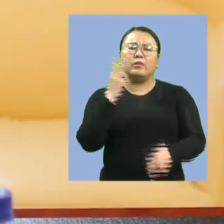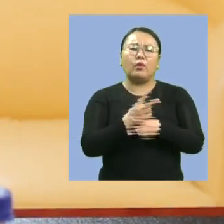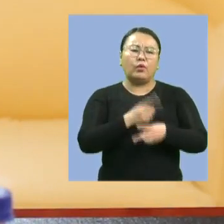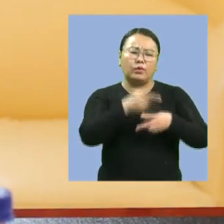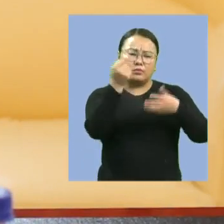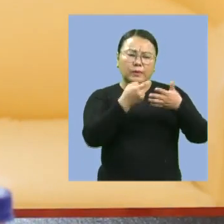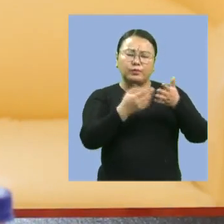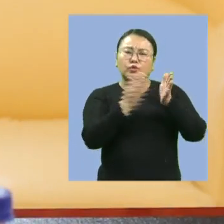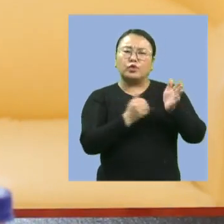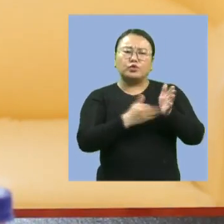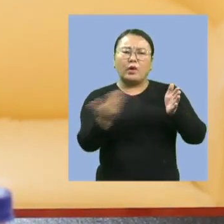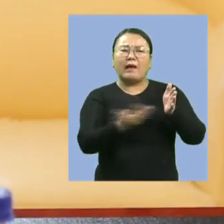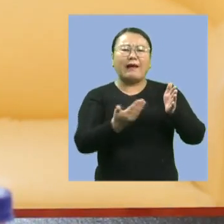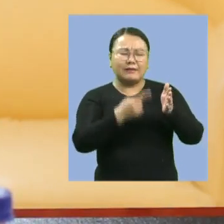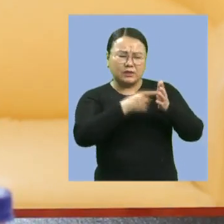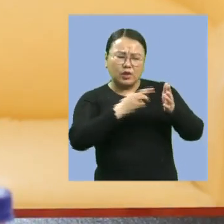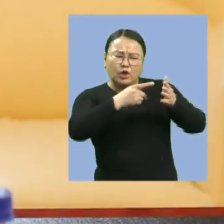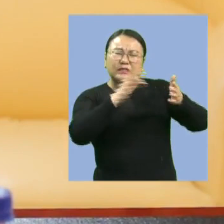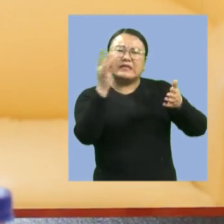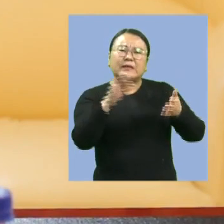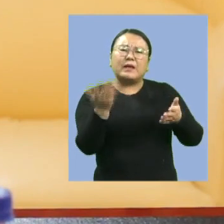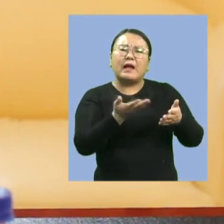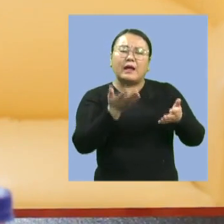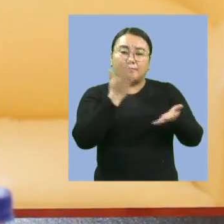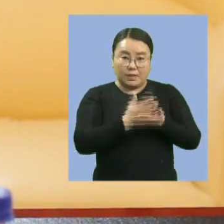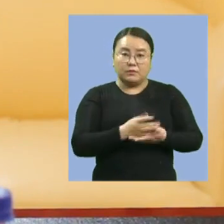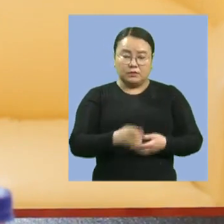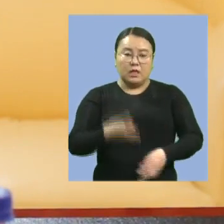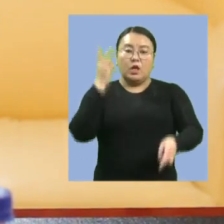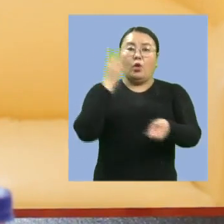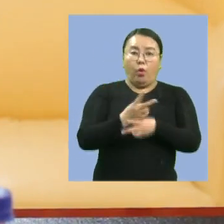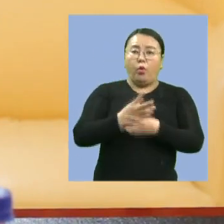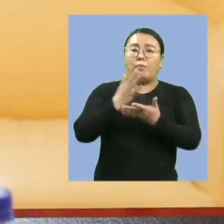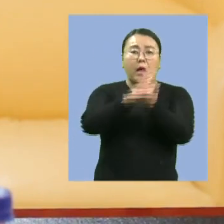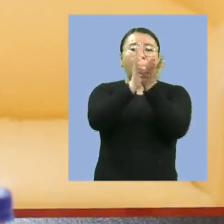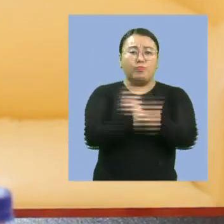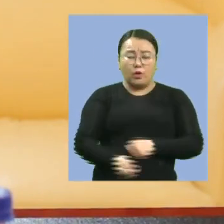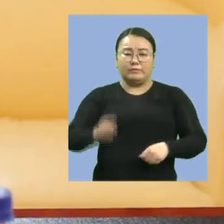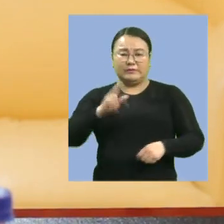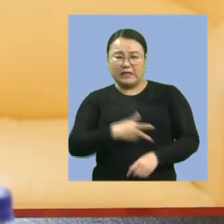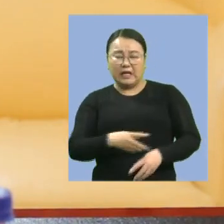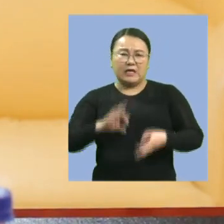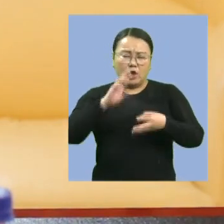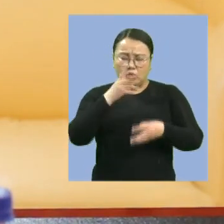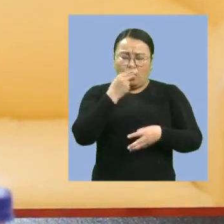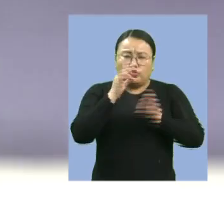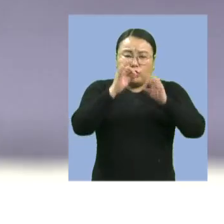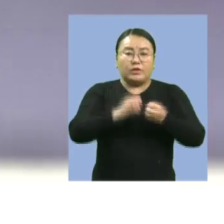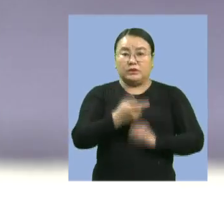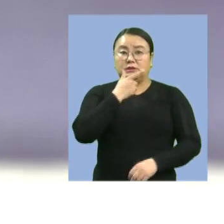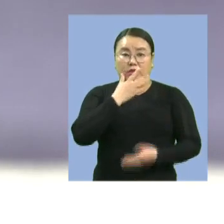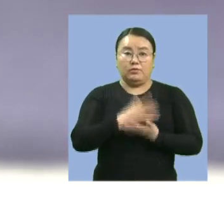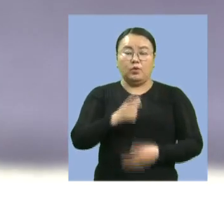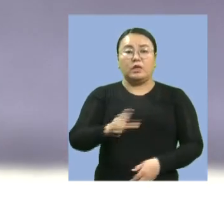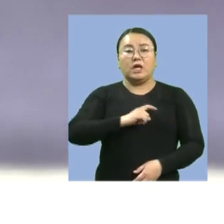юу дутагдаад байгаа, юу юуг өөрчлөх хэрэгтэй. Заримдаа хуулинд байгаа практик хэрэгжихгүй байгаа бол тэр практикийг яаж засах юм?